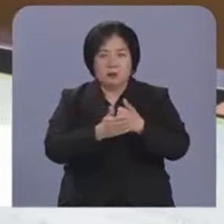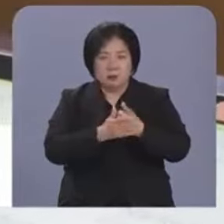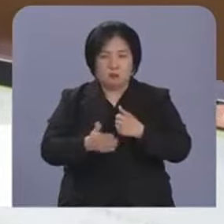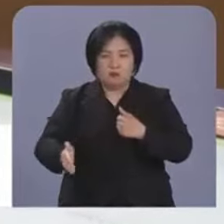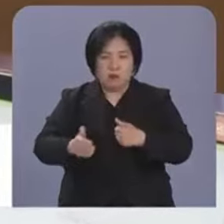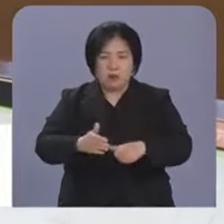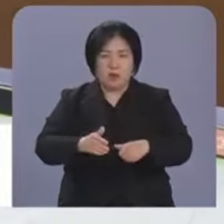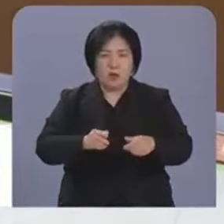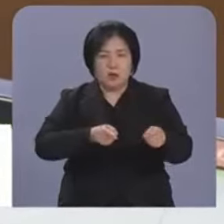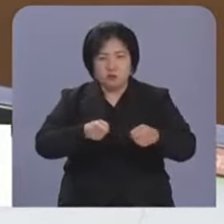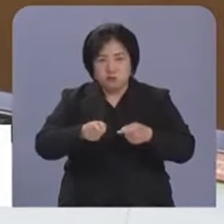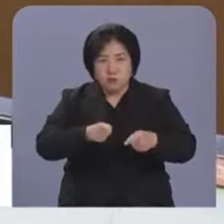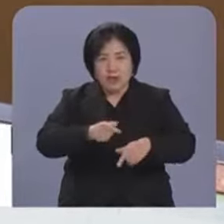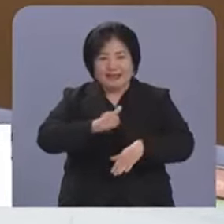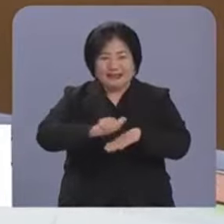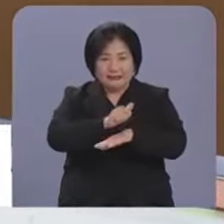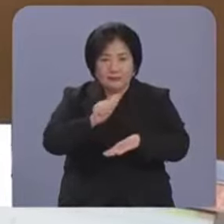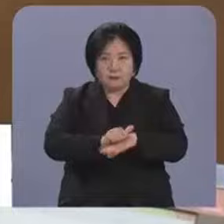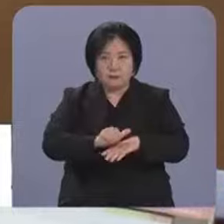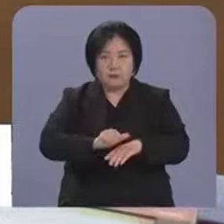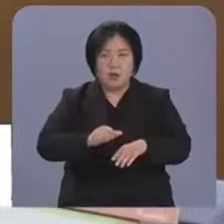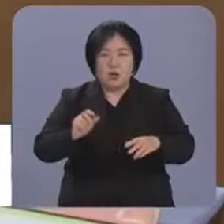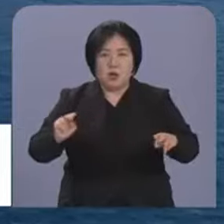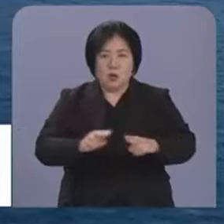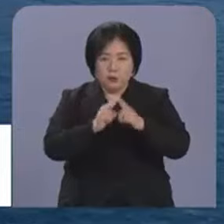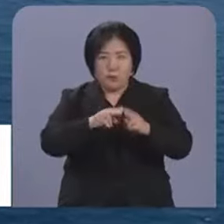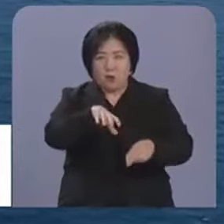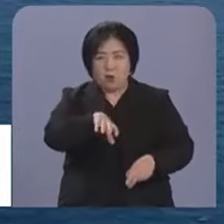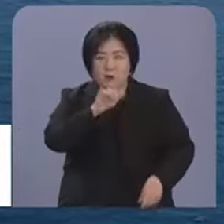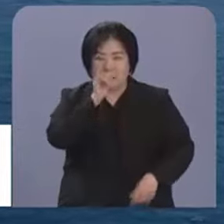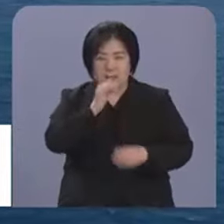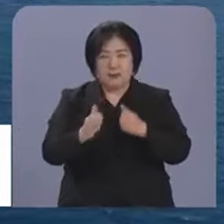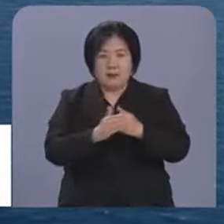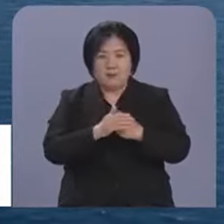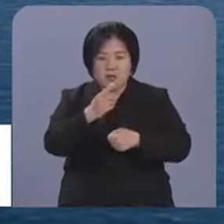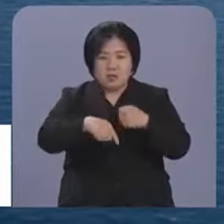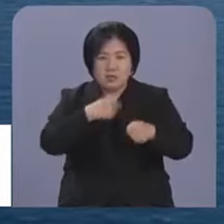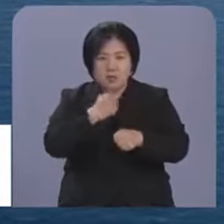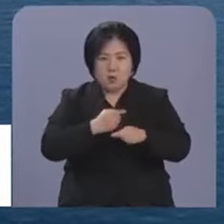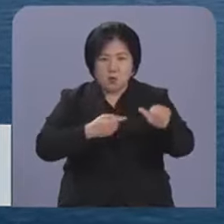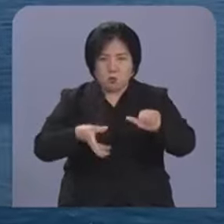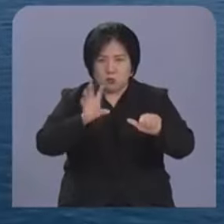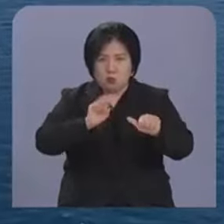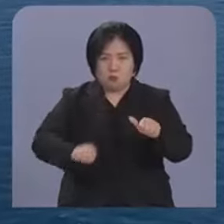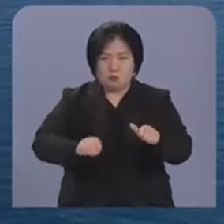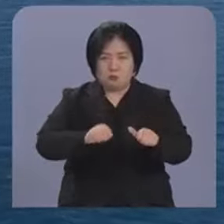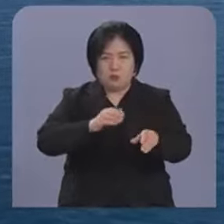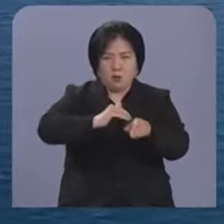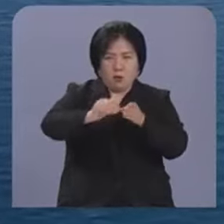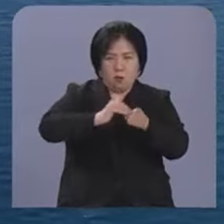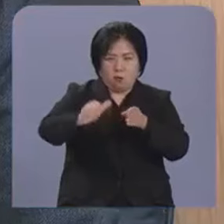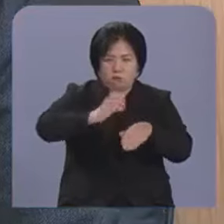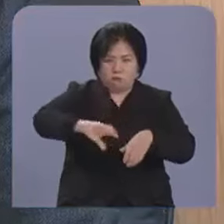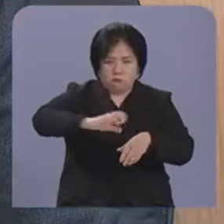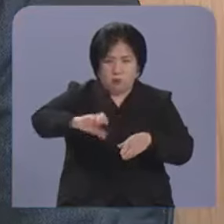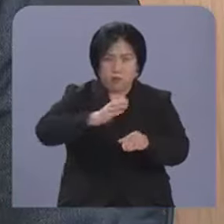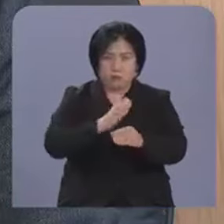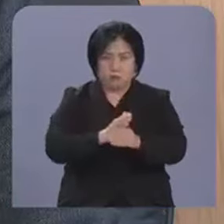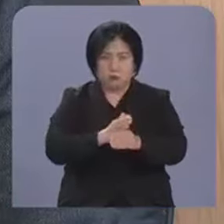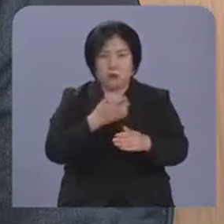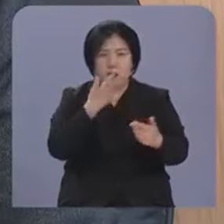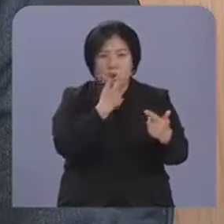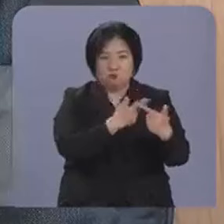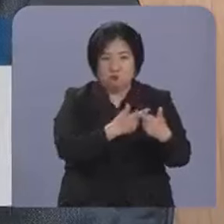중재나 소송은 싱가포르나 런던에서 이루어지면서 매년 5천억 원가량의 국부가 유출되고 있습니다.